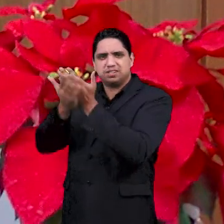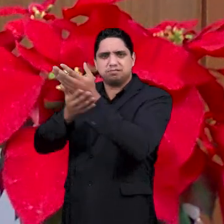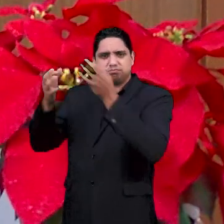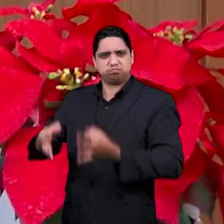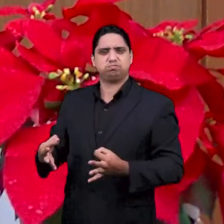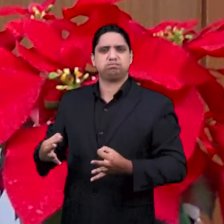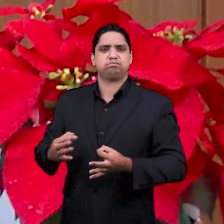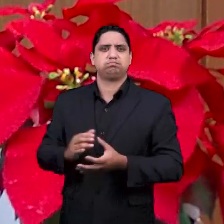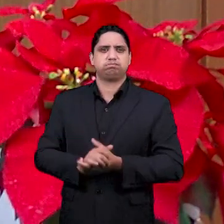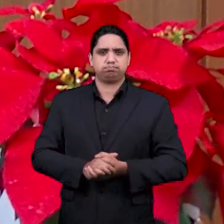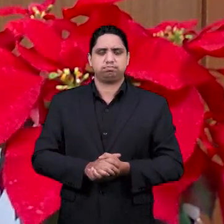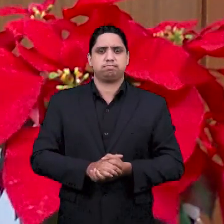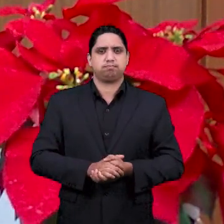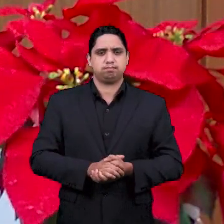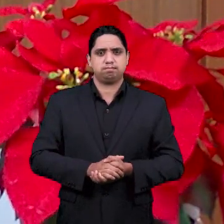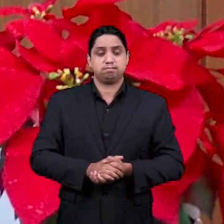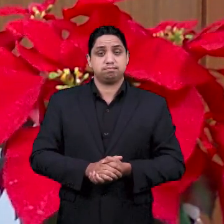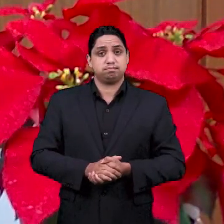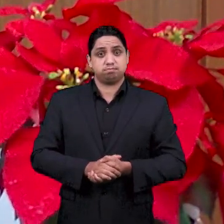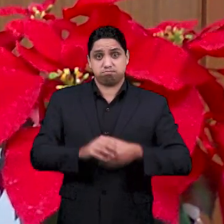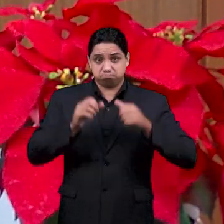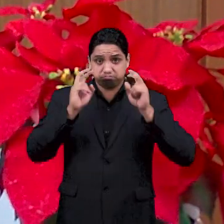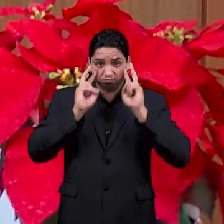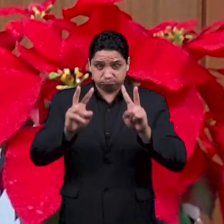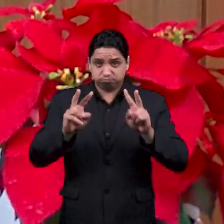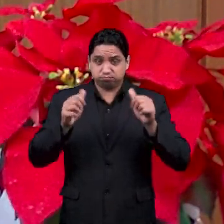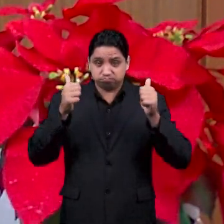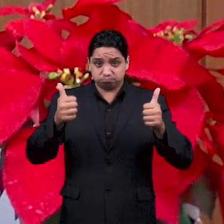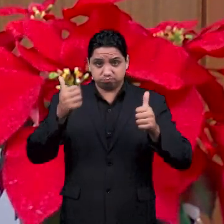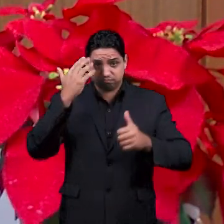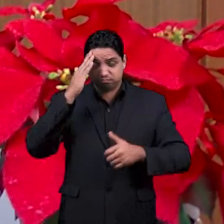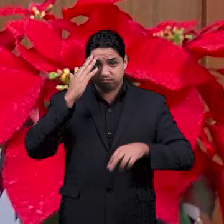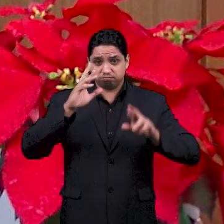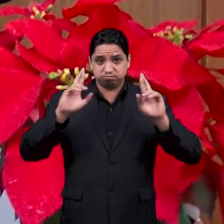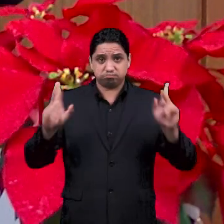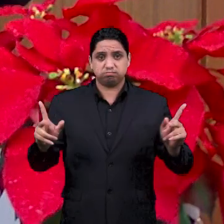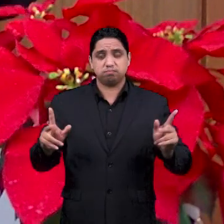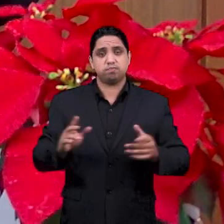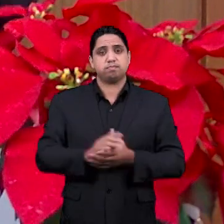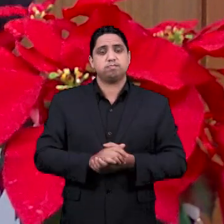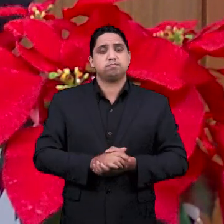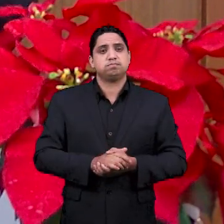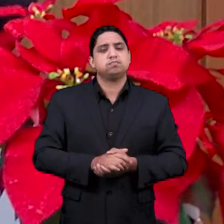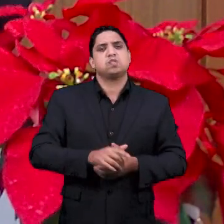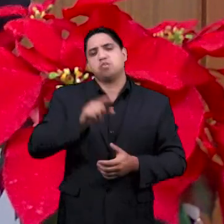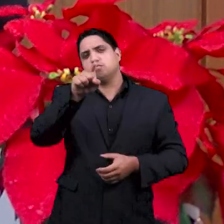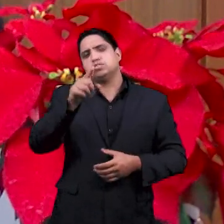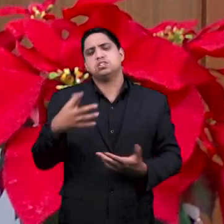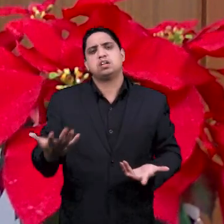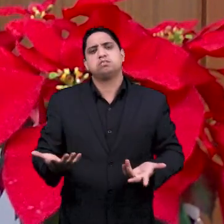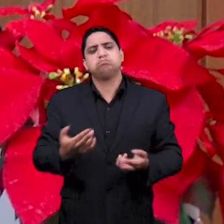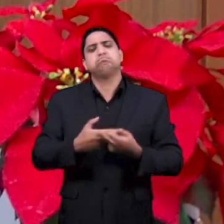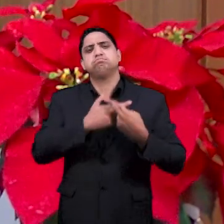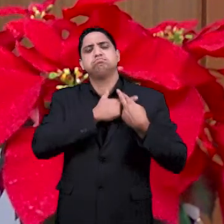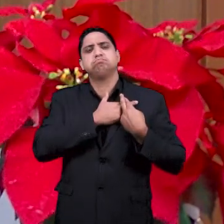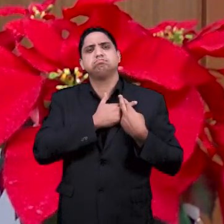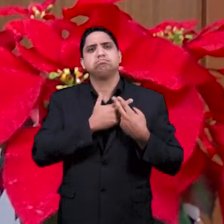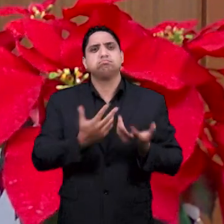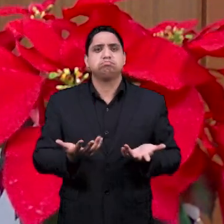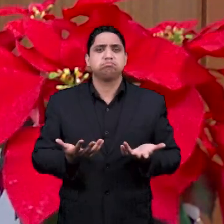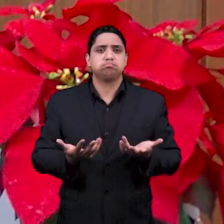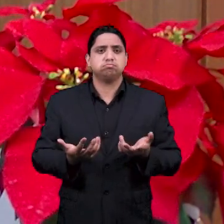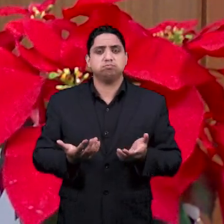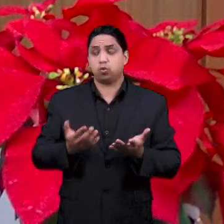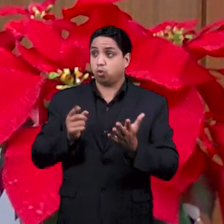Бог хочет видеть человека, идящего по пути Божьему. И то, что каждому